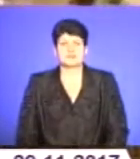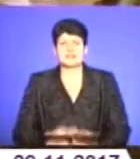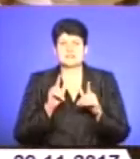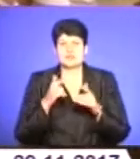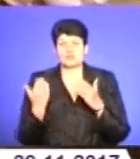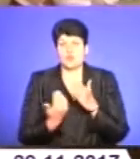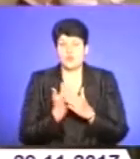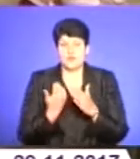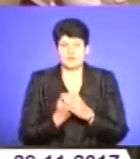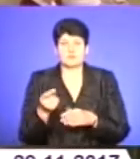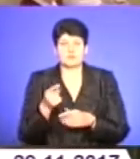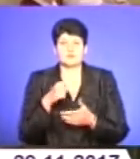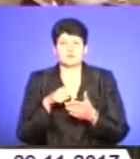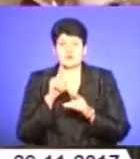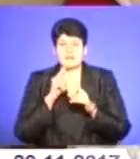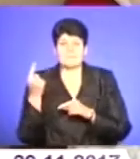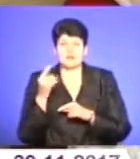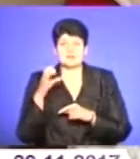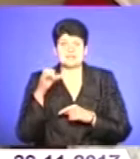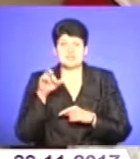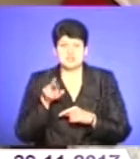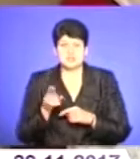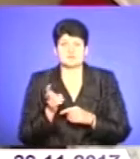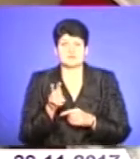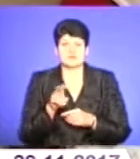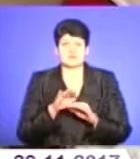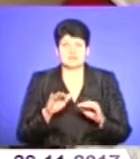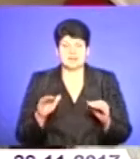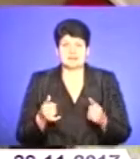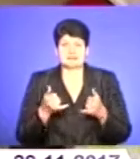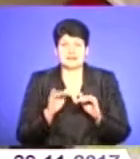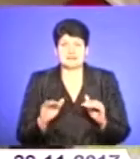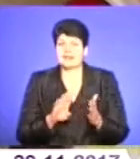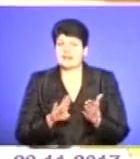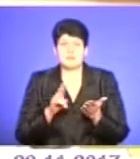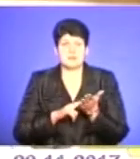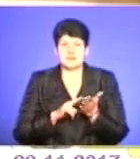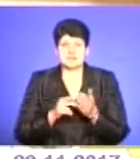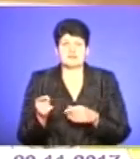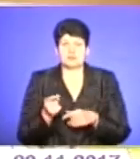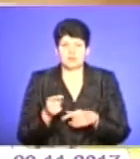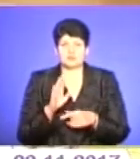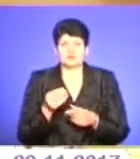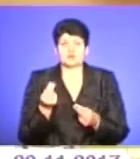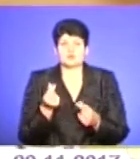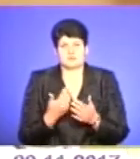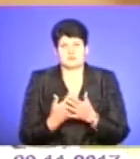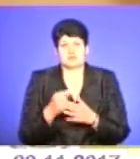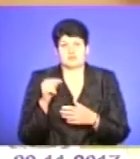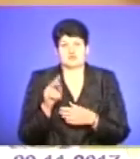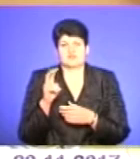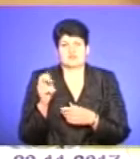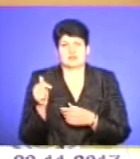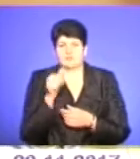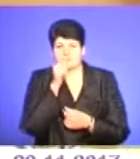Згідно нововведень Тернопільської міської ради, з 1 січня відвідування дитсадка для дітей, які не прописані у Тернополі, вартуватиме понад 1200